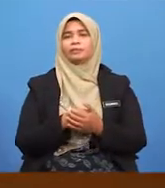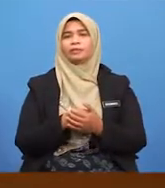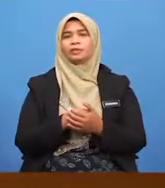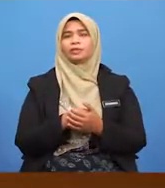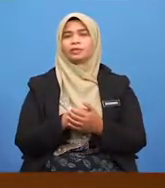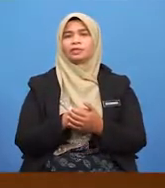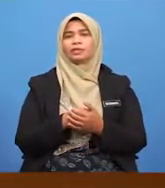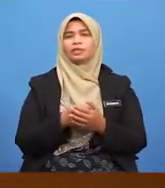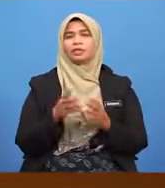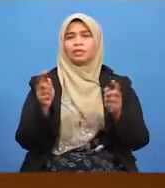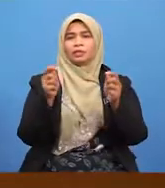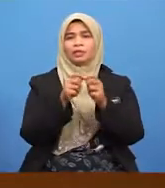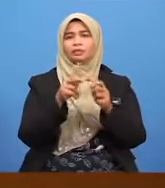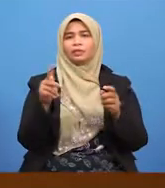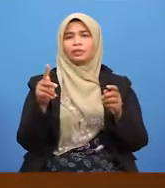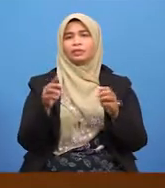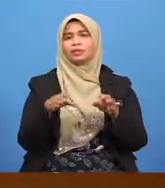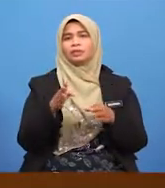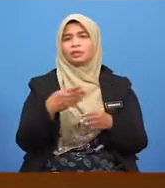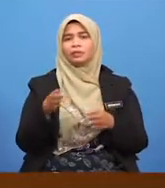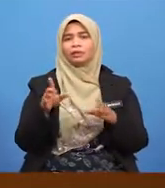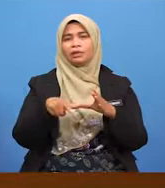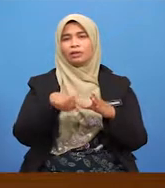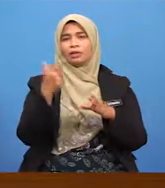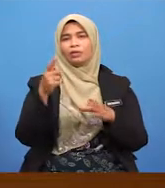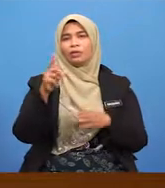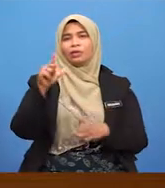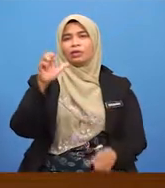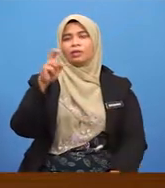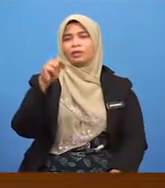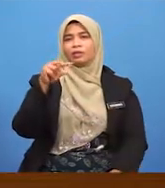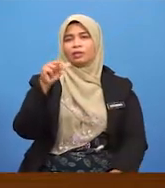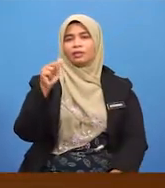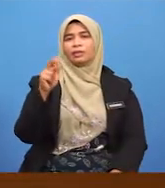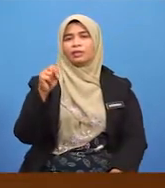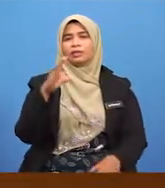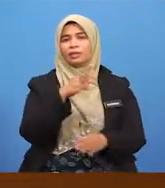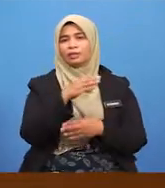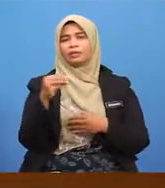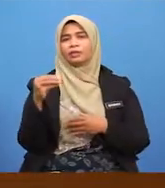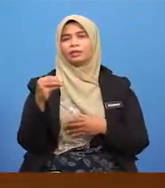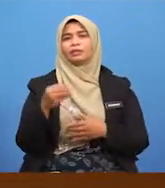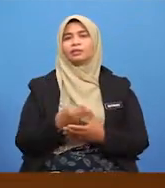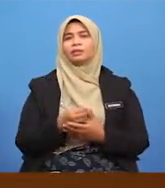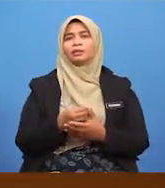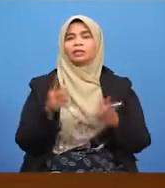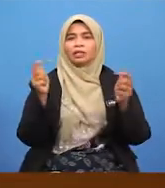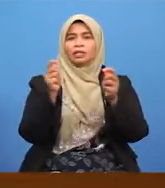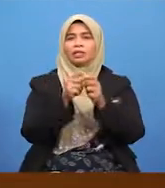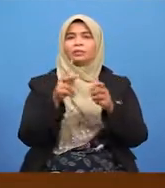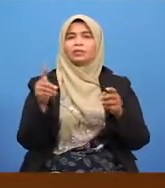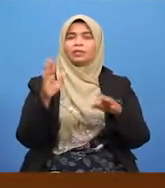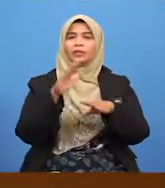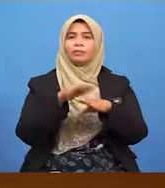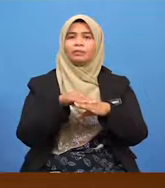temukan sebelah luar lengan dan Temukan